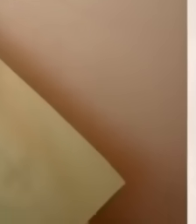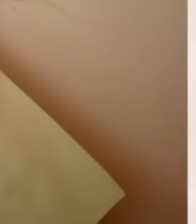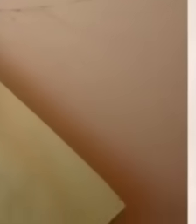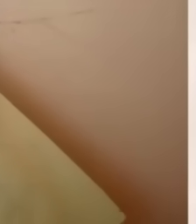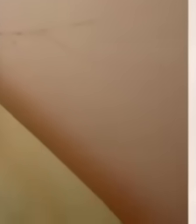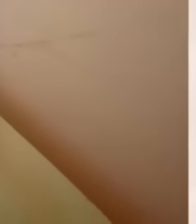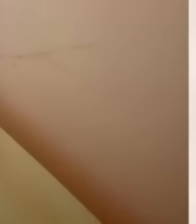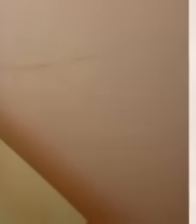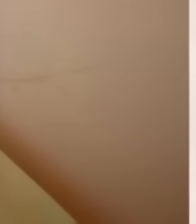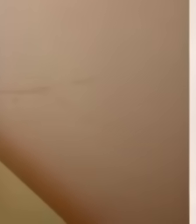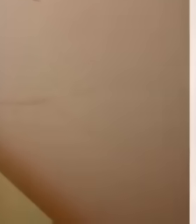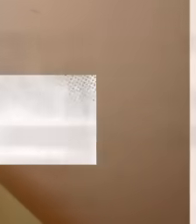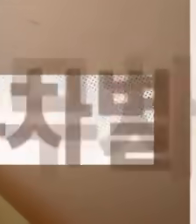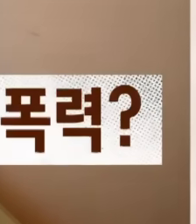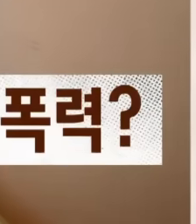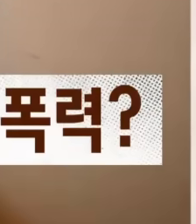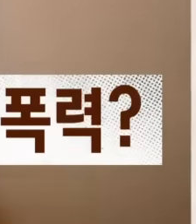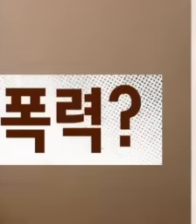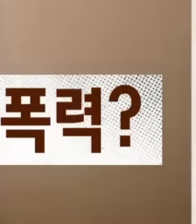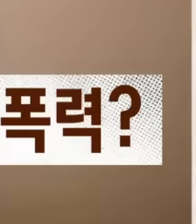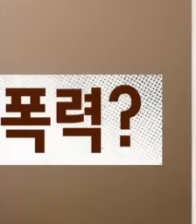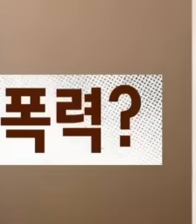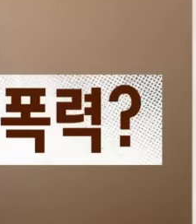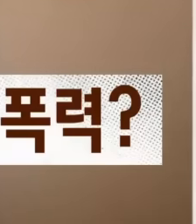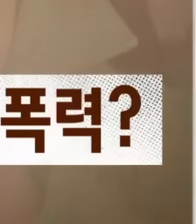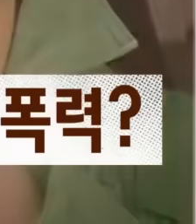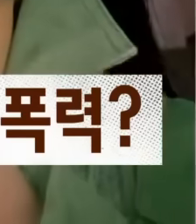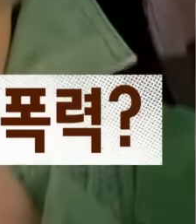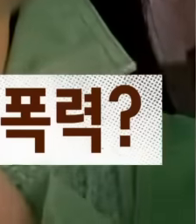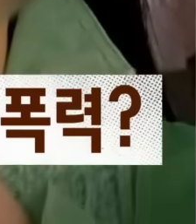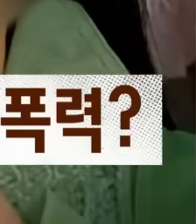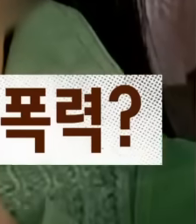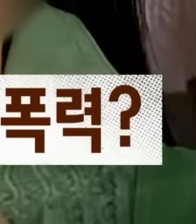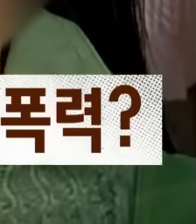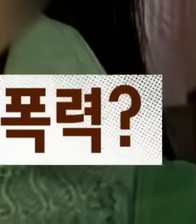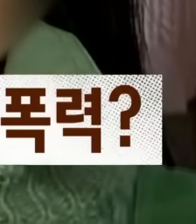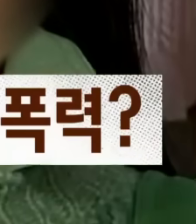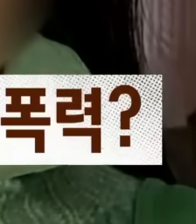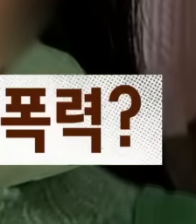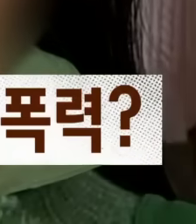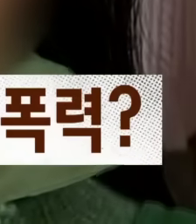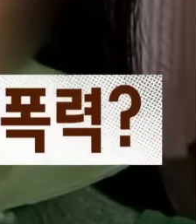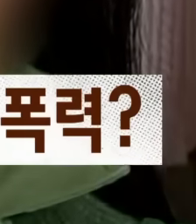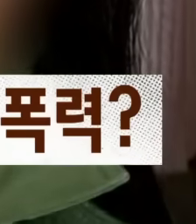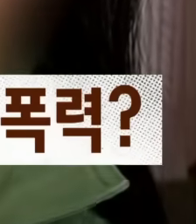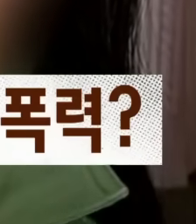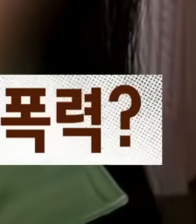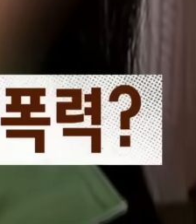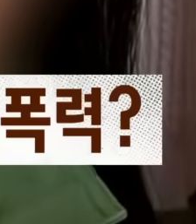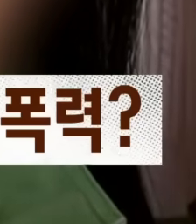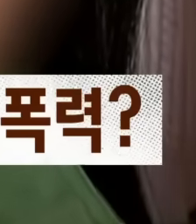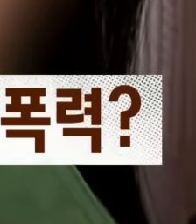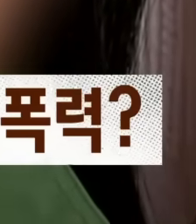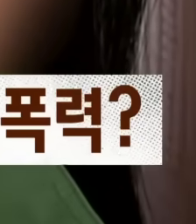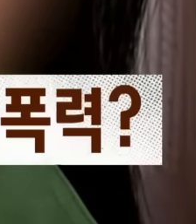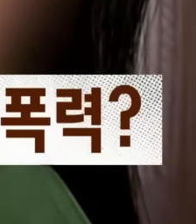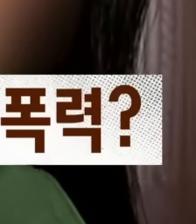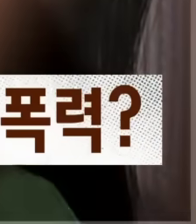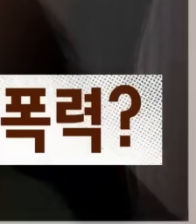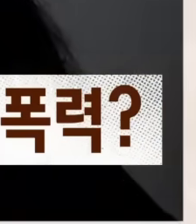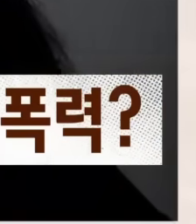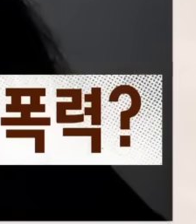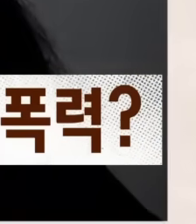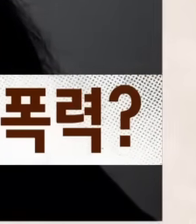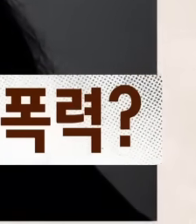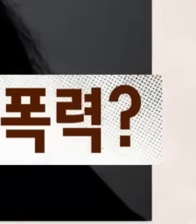오늘의 사건 반장입니다. 최근 유명 드라마에 출연해 큰 인기를 끌고 있는 여배우가 학교폭력을 수차례